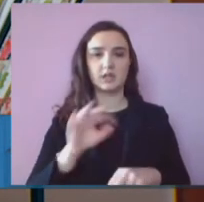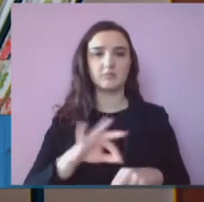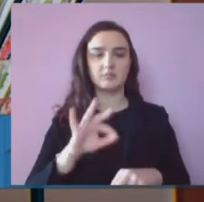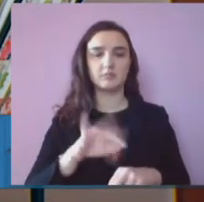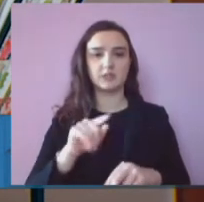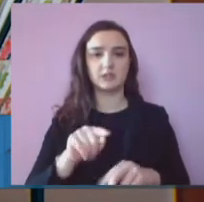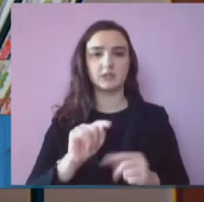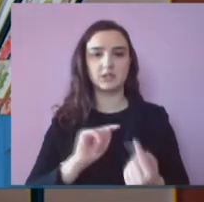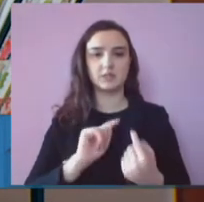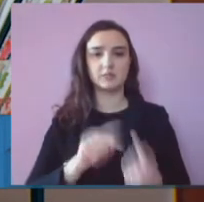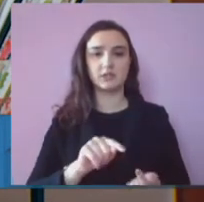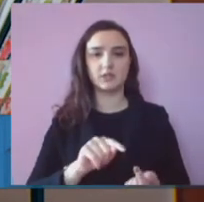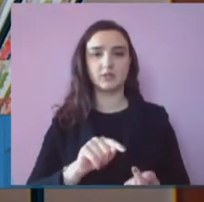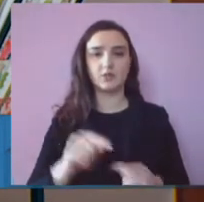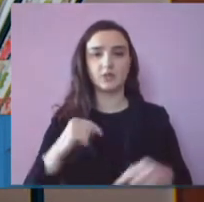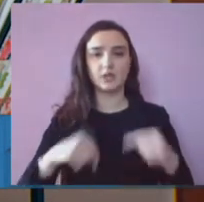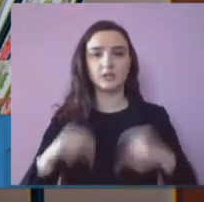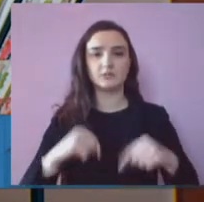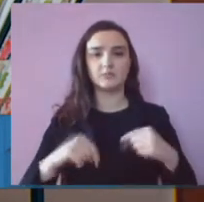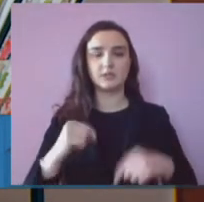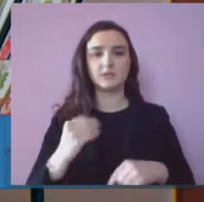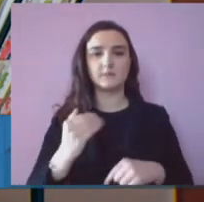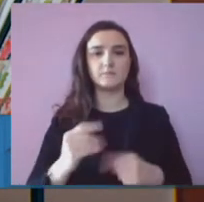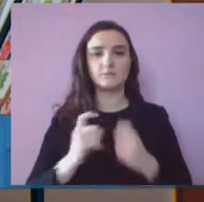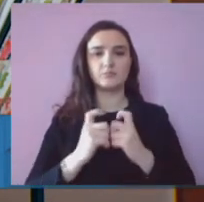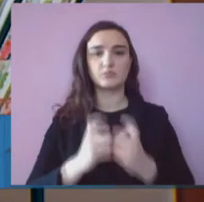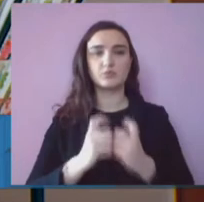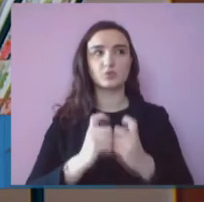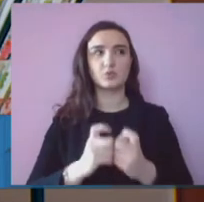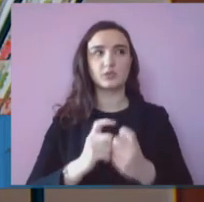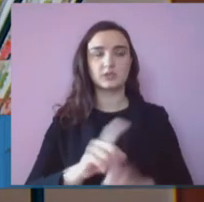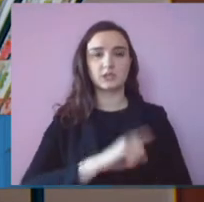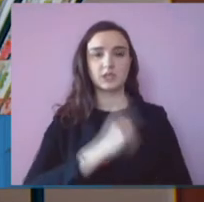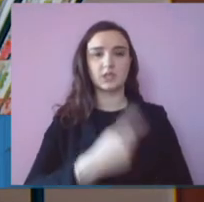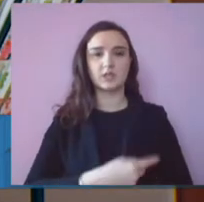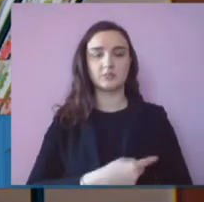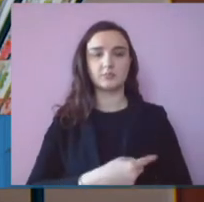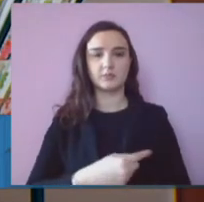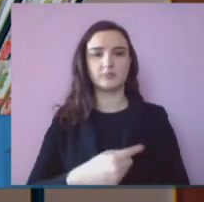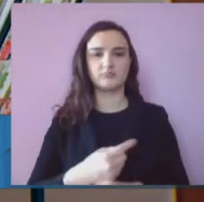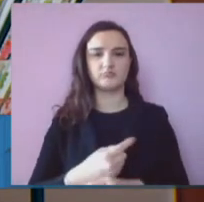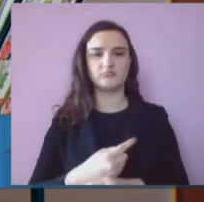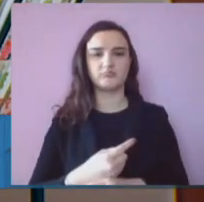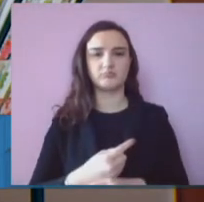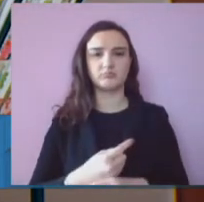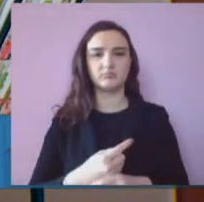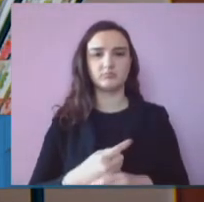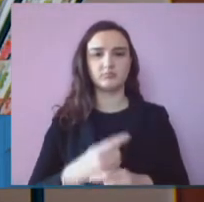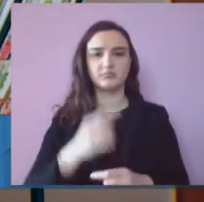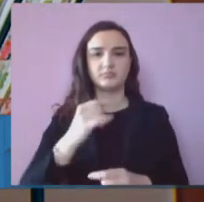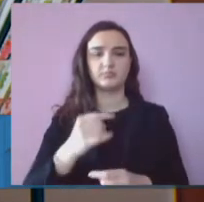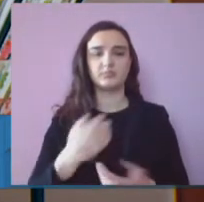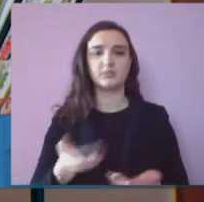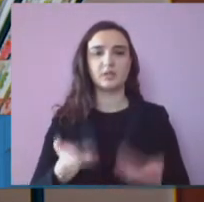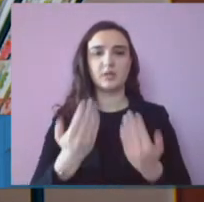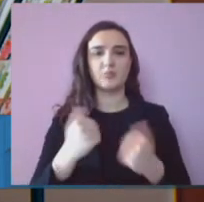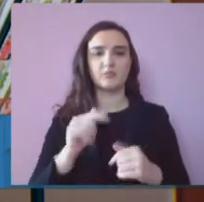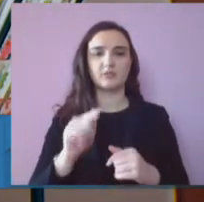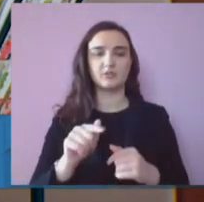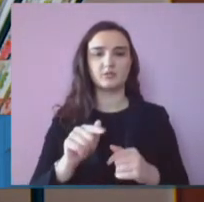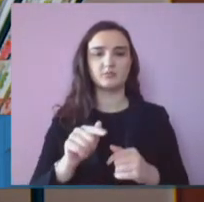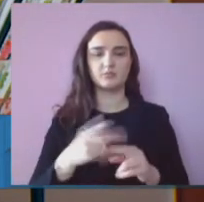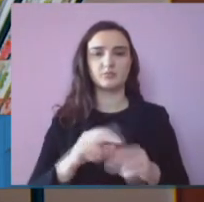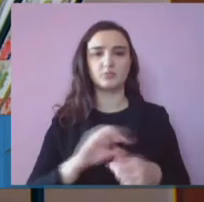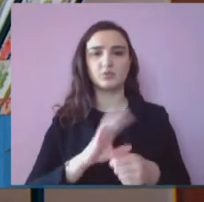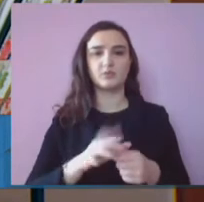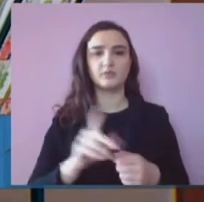წინააღმდეგ ორგანიზმის ბრძოლის ძალები შელახული აღმოჩნდეს კოვიდის გამო. იმიტომ რომ აქ კოვიდი ეს არ არის